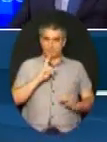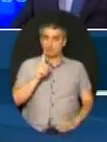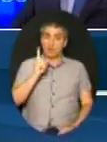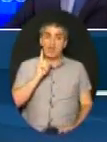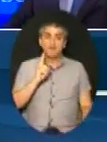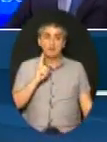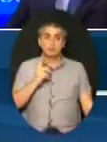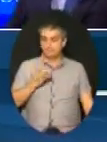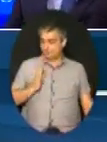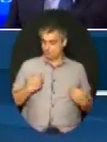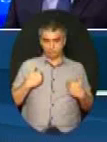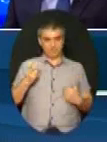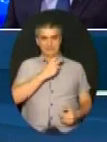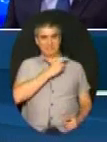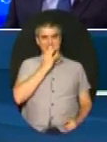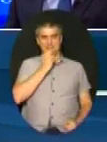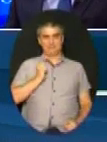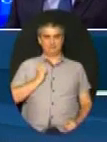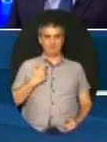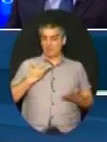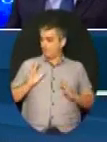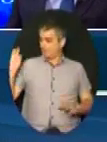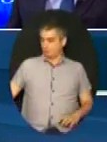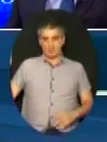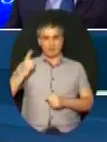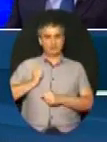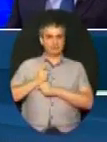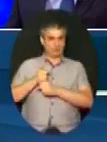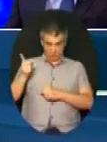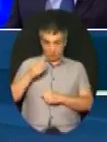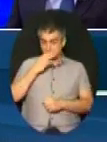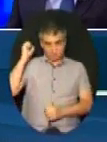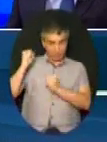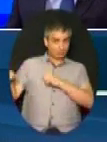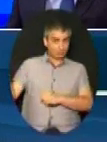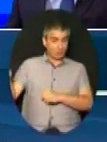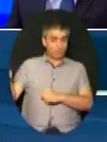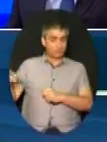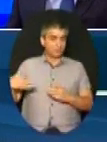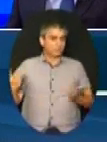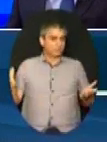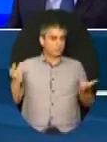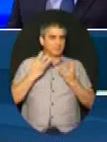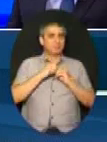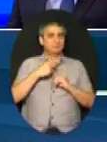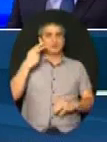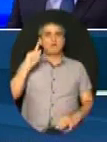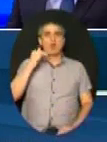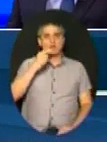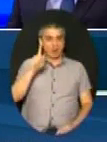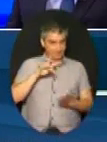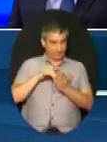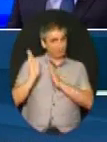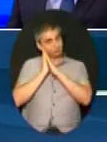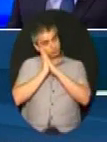זה, הבת שלי קצינה צעירה בצהל, הבן שלה בשריון. מה, הוא מתיר את דמם? על לגבי משפחת פוגל, בגלל